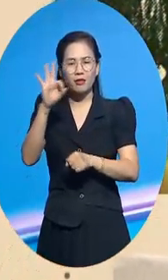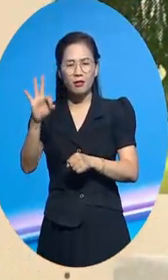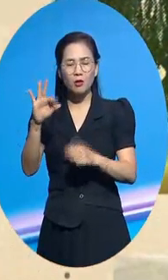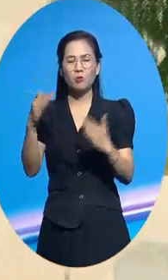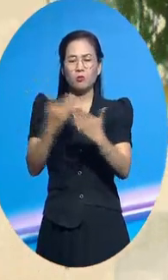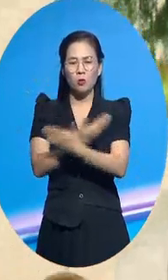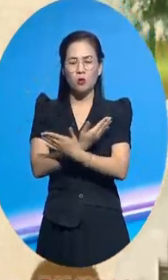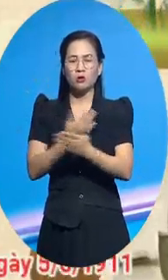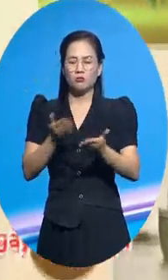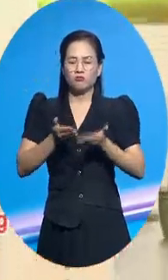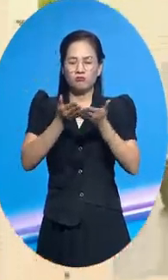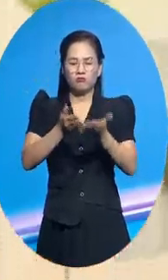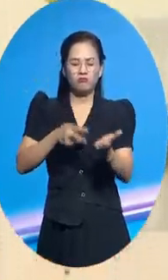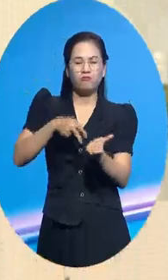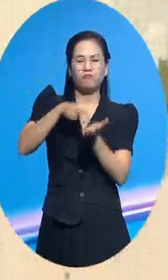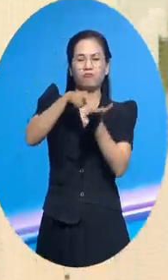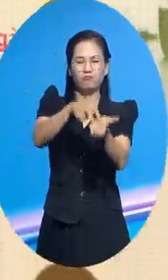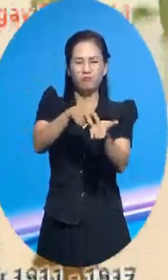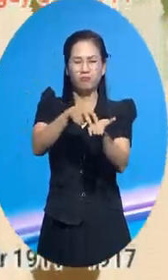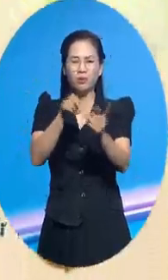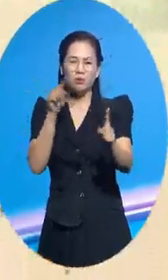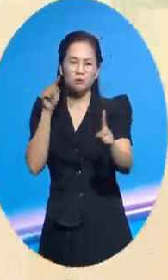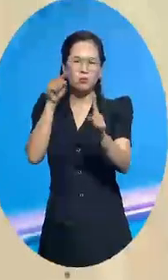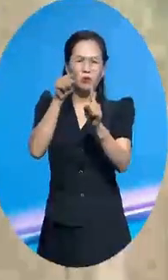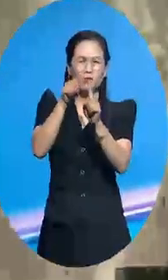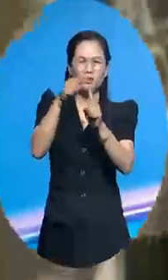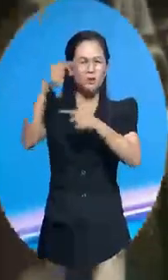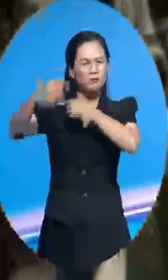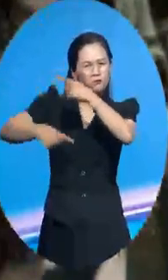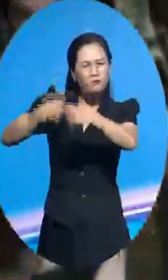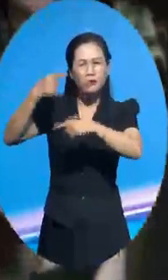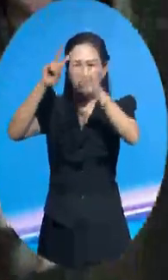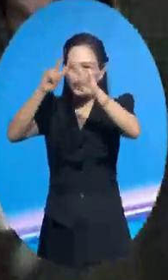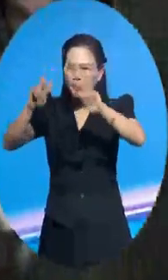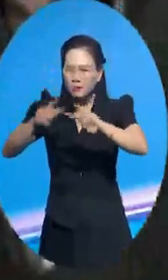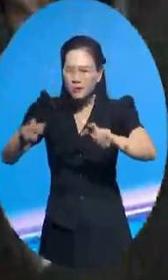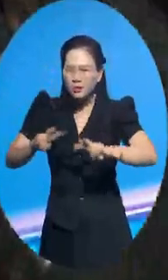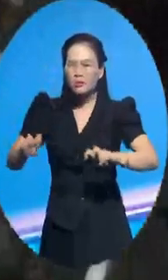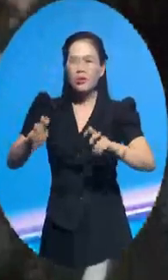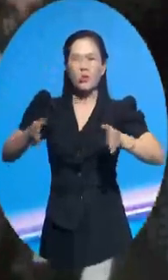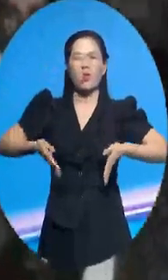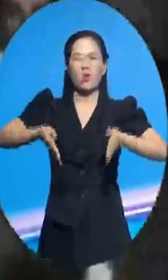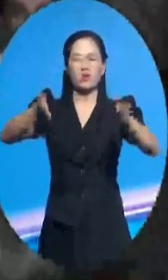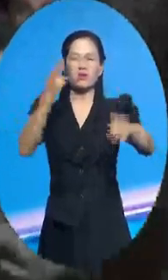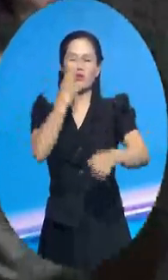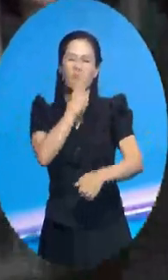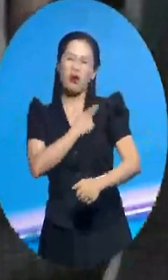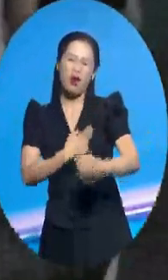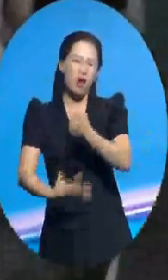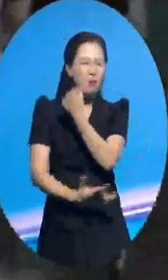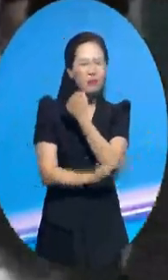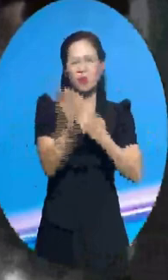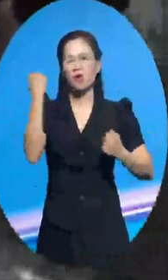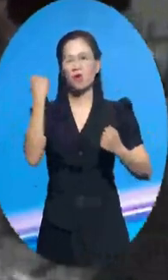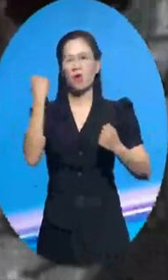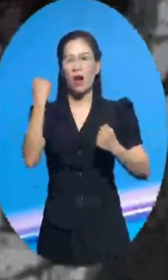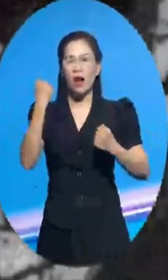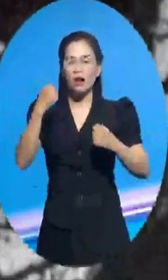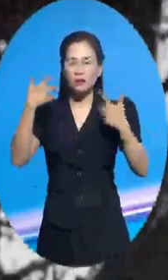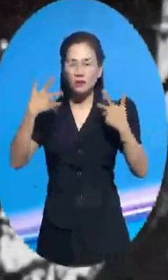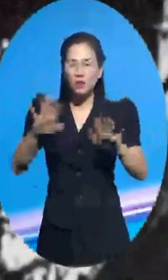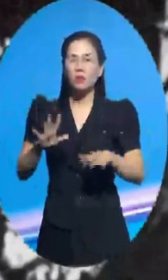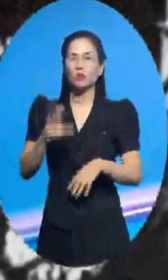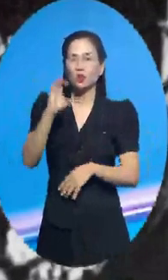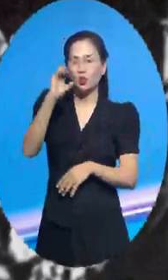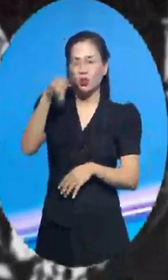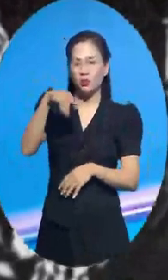hành trình 30 năm ròng. Người đã đến với chủ nghĩa Mác Lênin và tìm ra con đường giải phóng dân tộc gắn liền